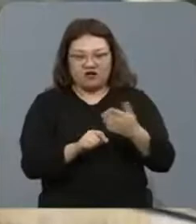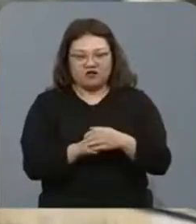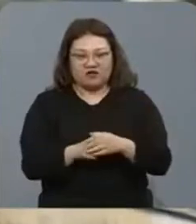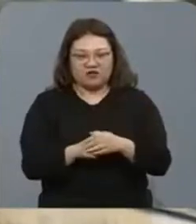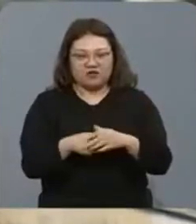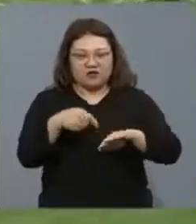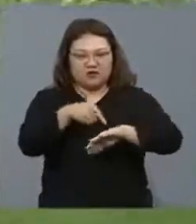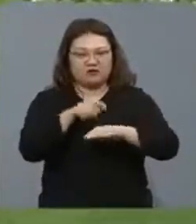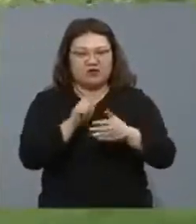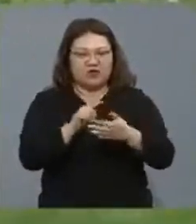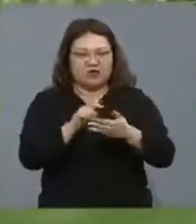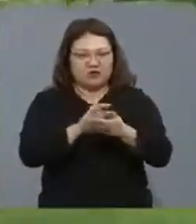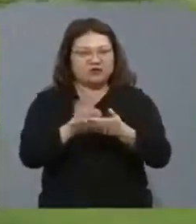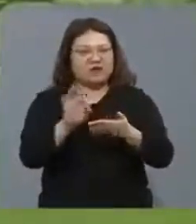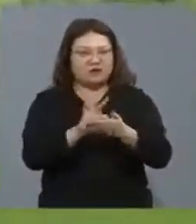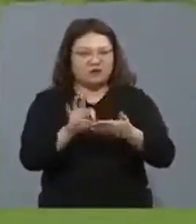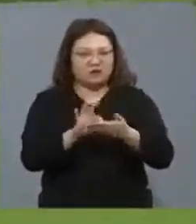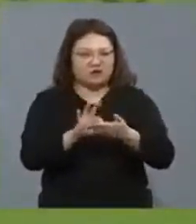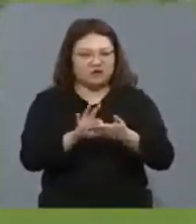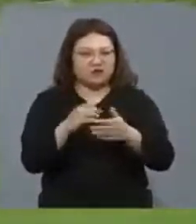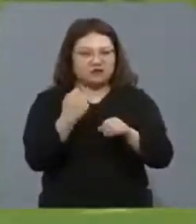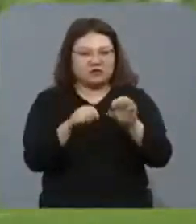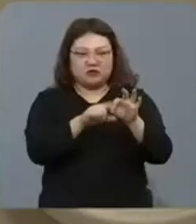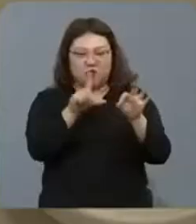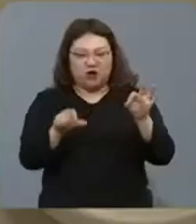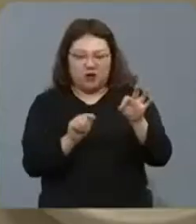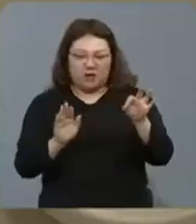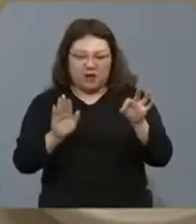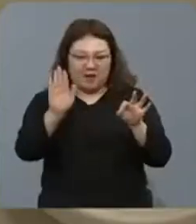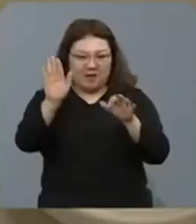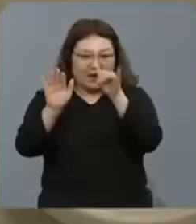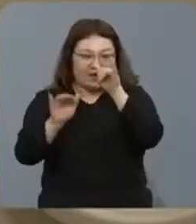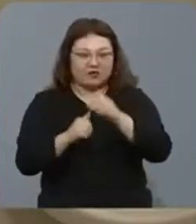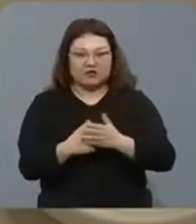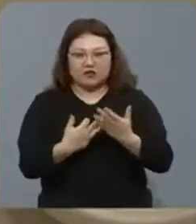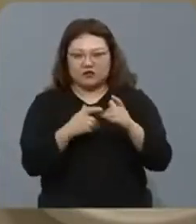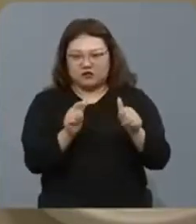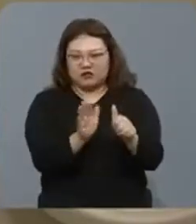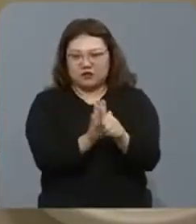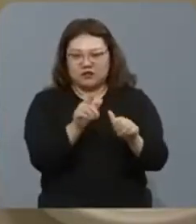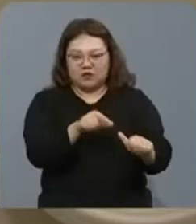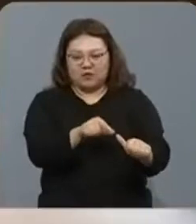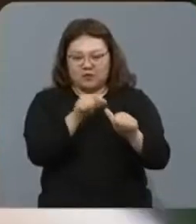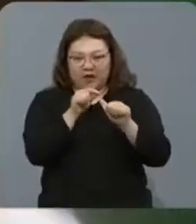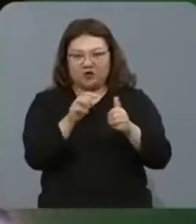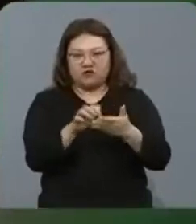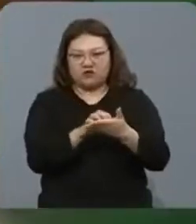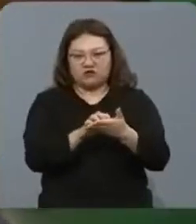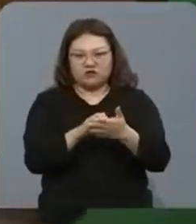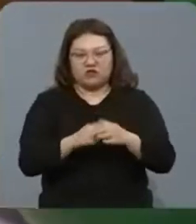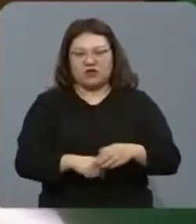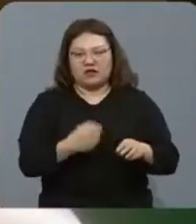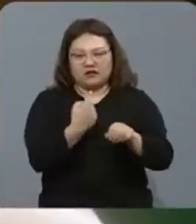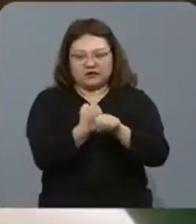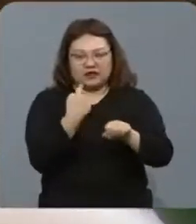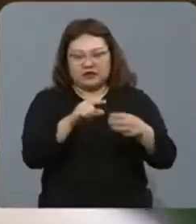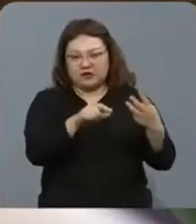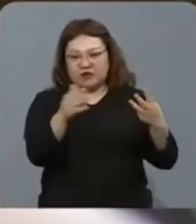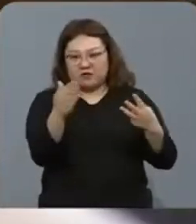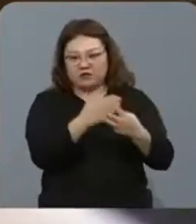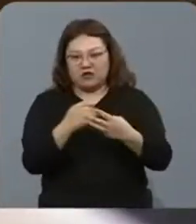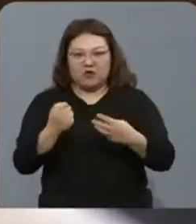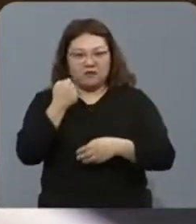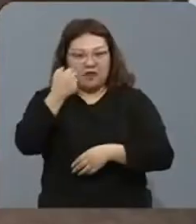심리 지수도 지난달 다시 소폭 상승했습니다. 제주 지역 서비스업 취업자 수도 지난 3월부터